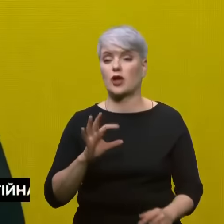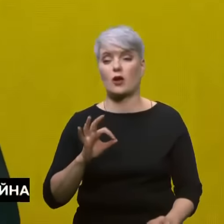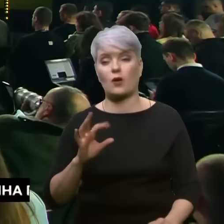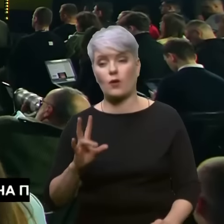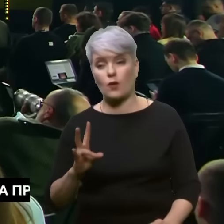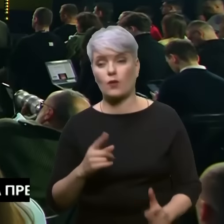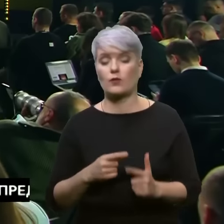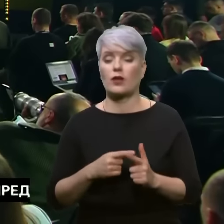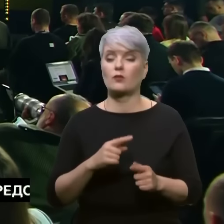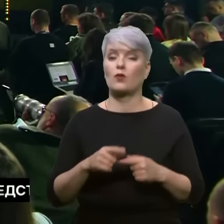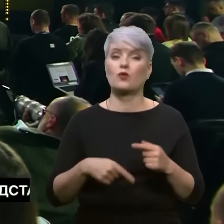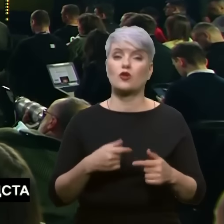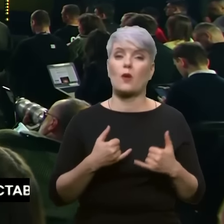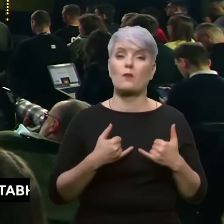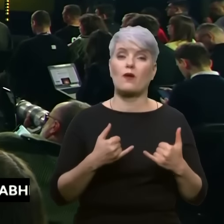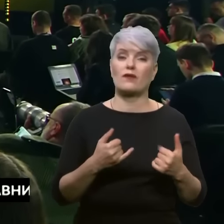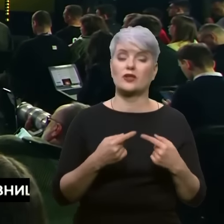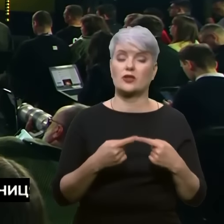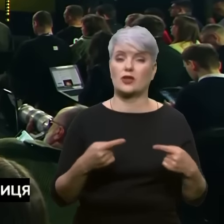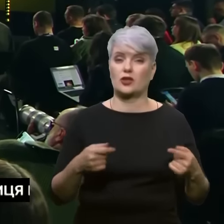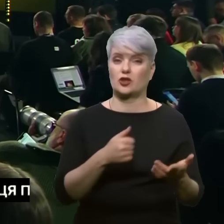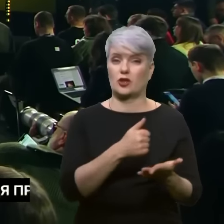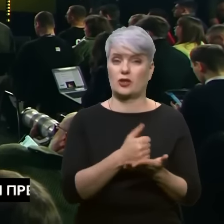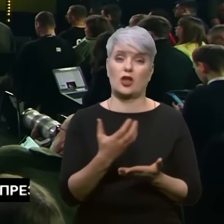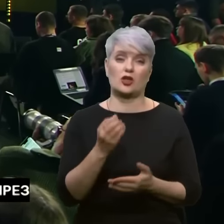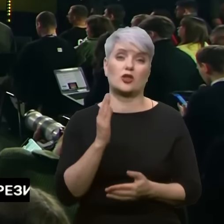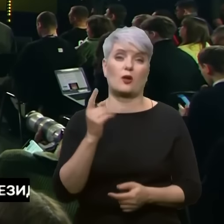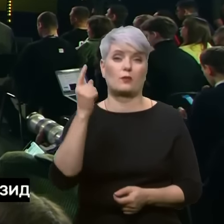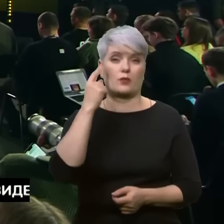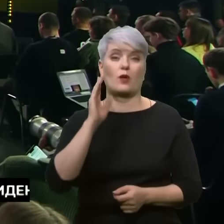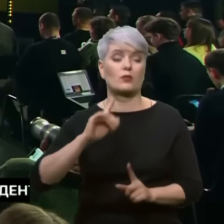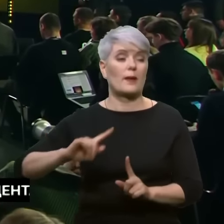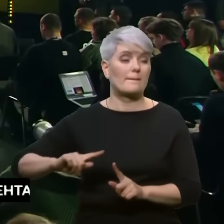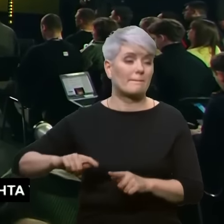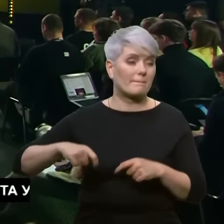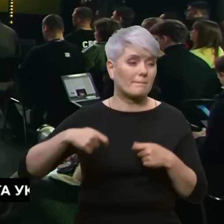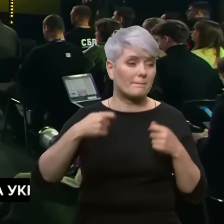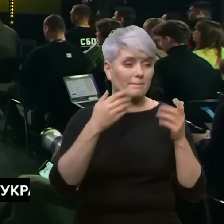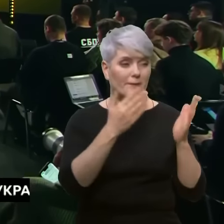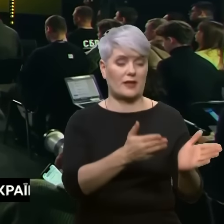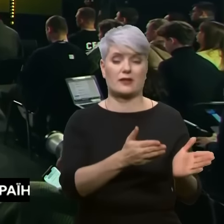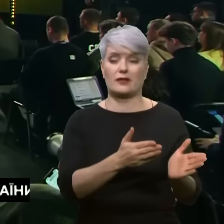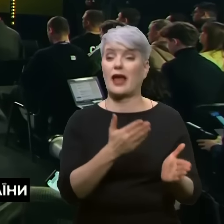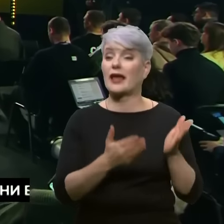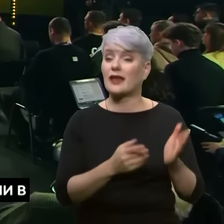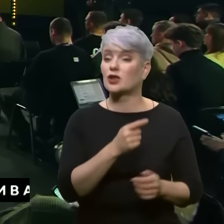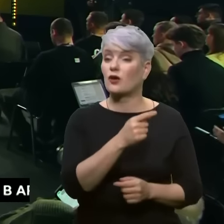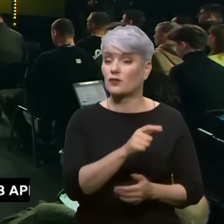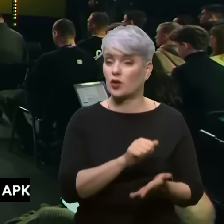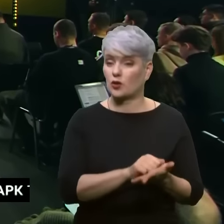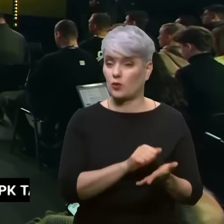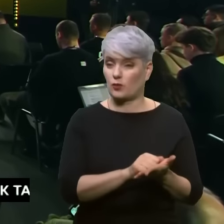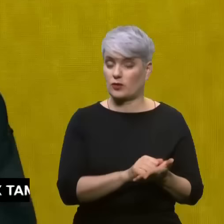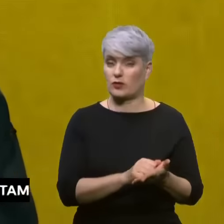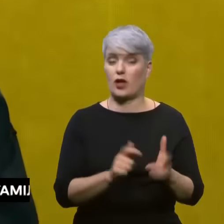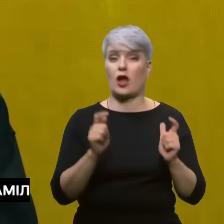Націй або через поважних інших лідерів, ми про це ще подумаємо, буде переданий тієї стороні. Так ось, якщо вона той документ буде